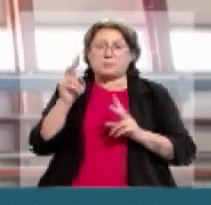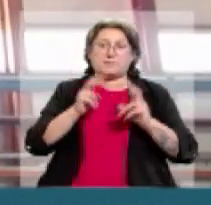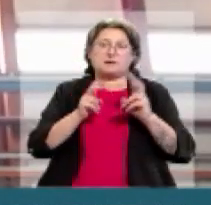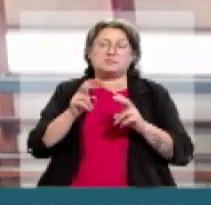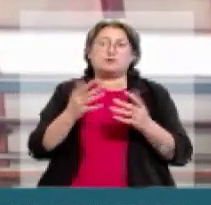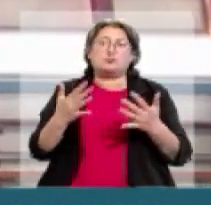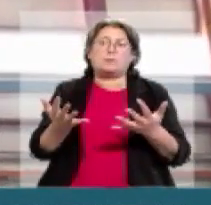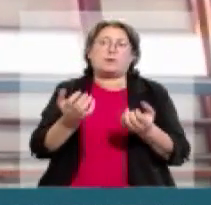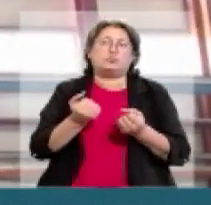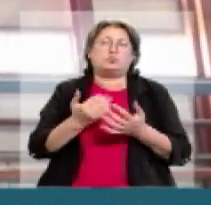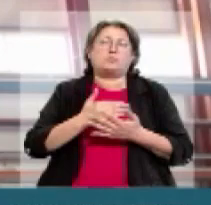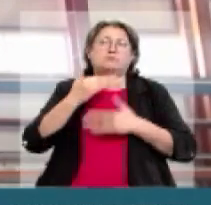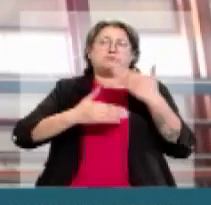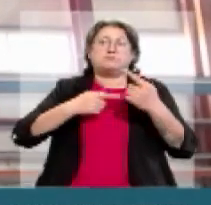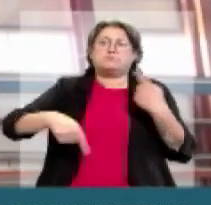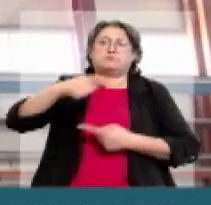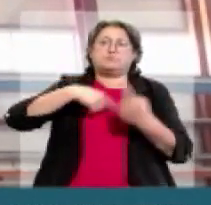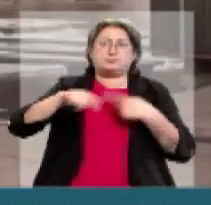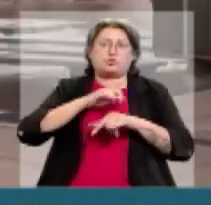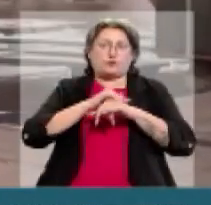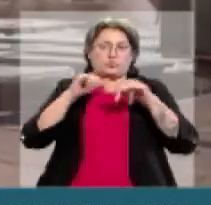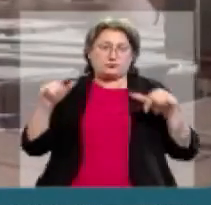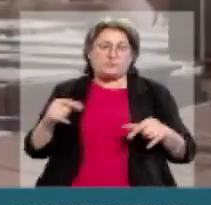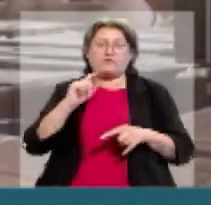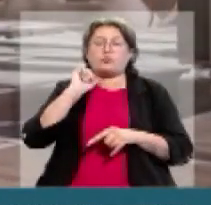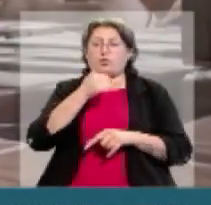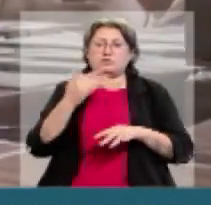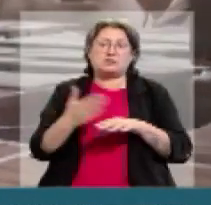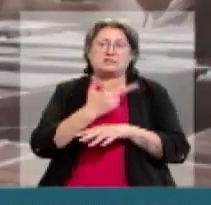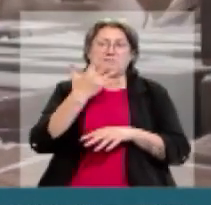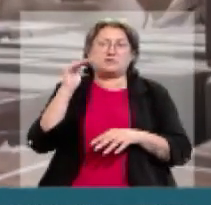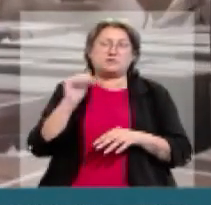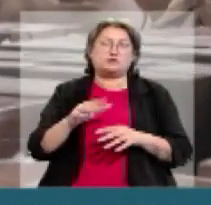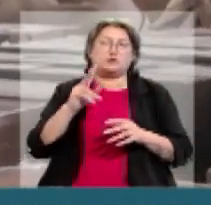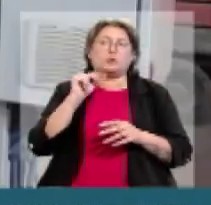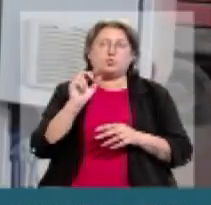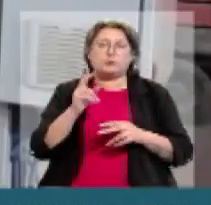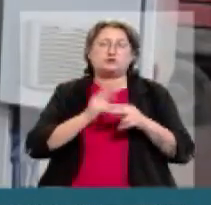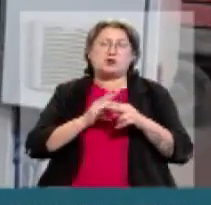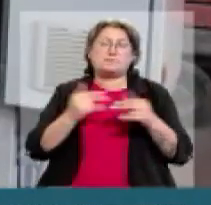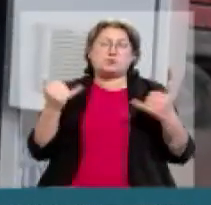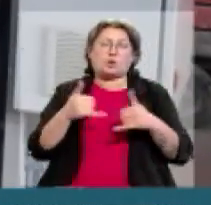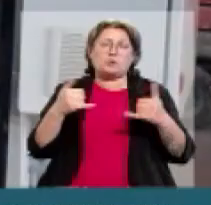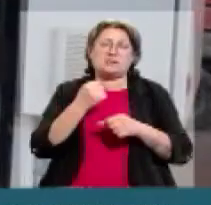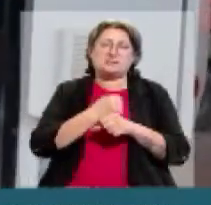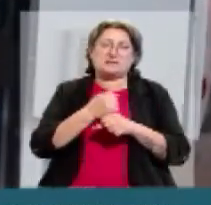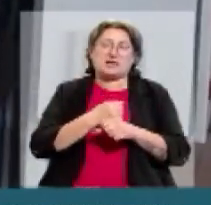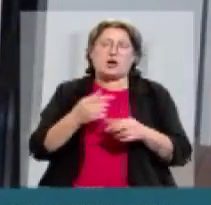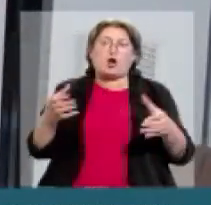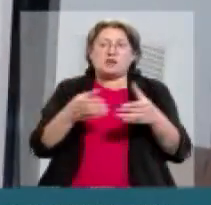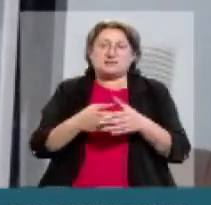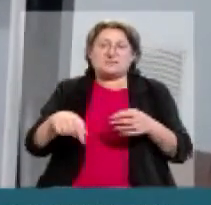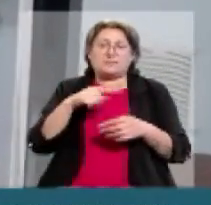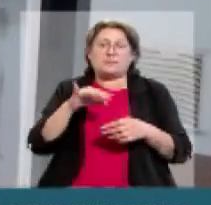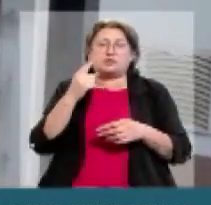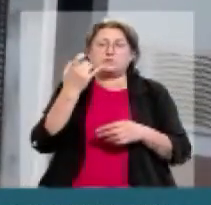предприятие набрало существенные обороты. В год здесь выпускают более 35 тысяч кубов железобетонных изделий. Коллектив